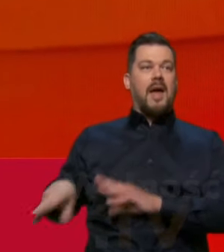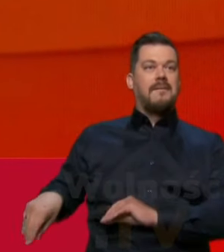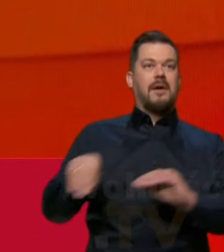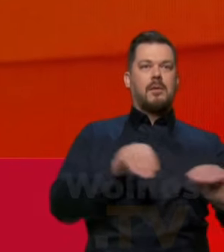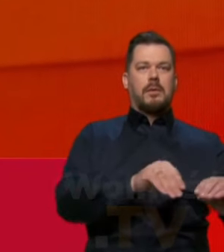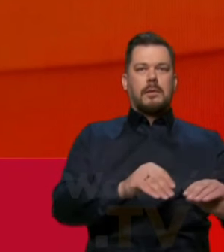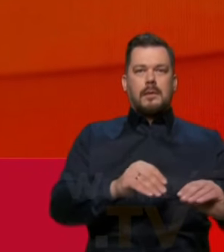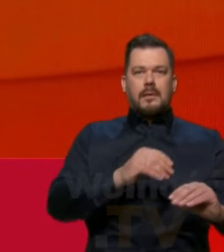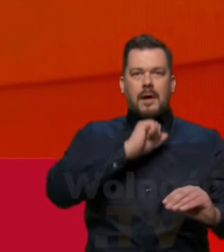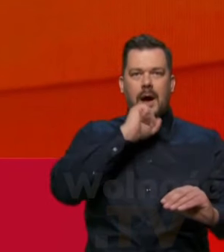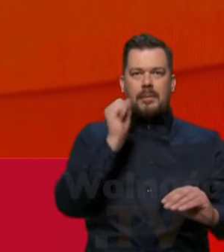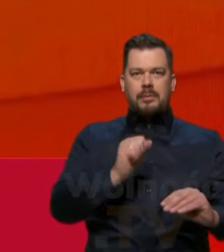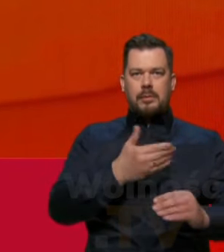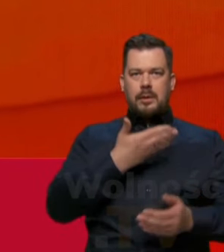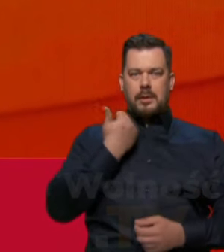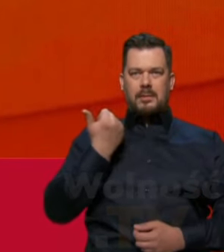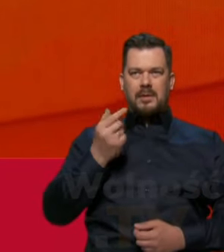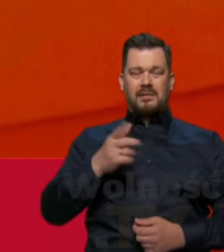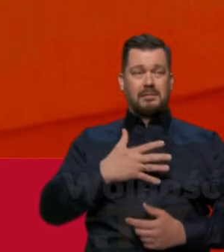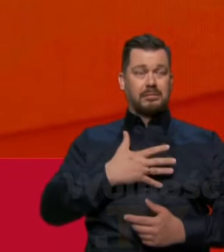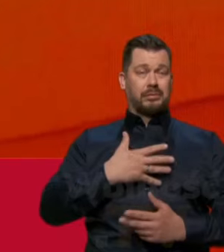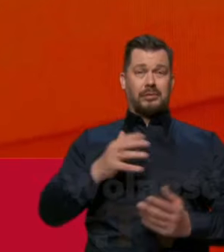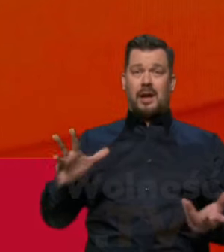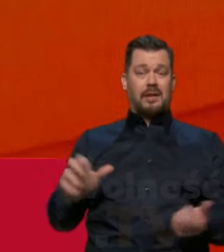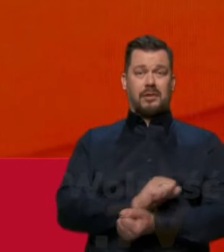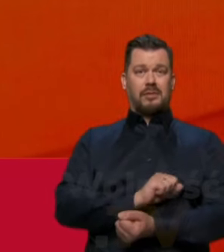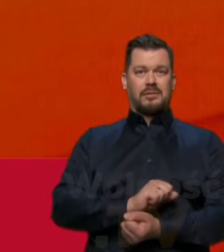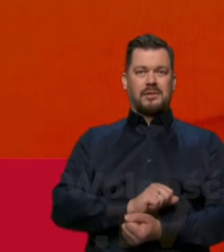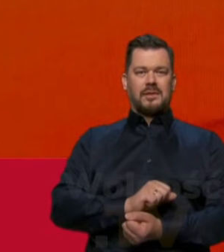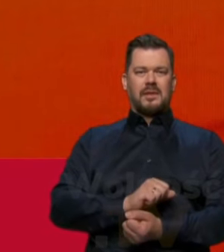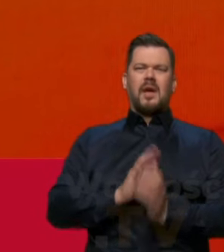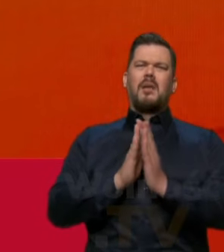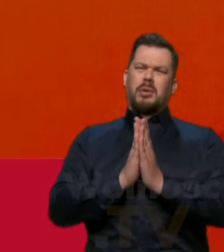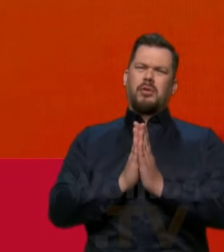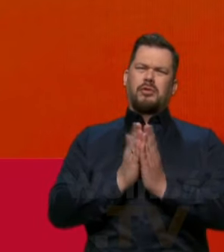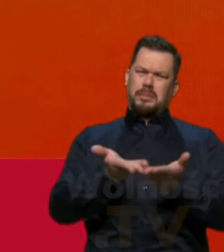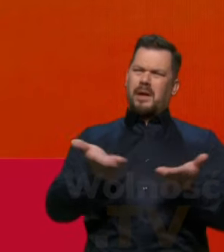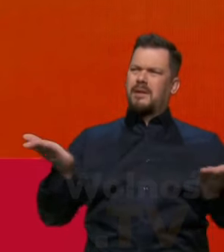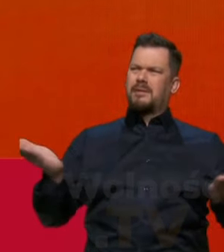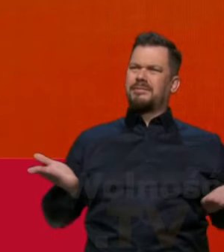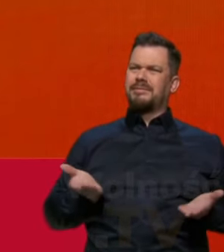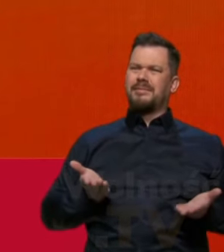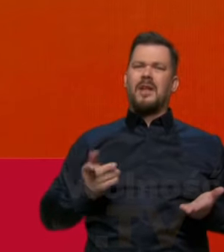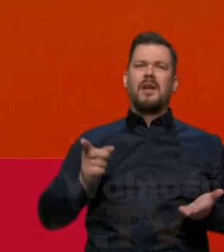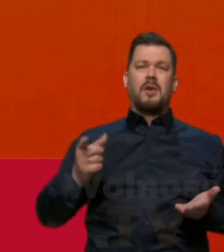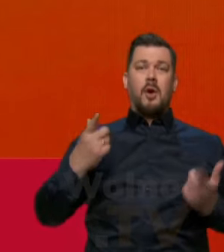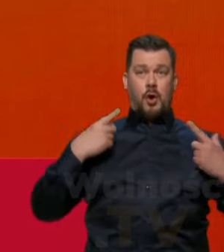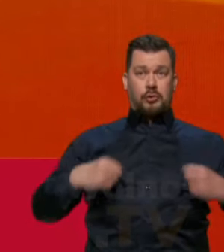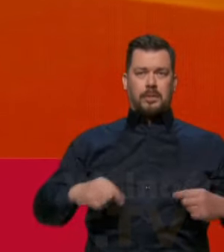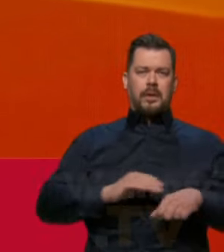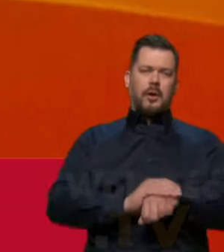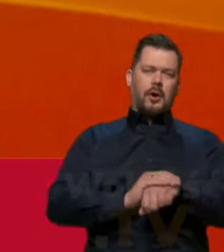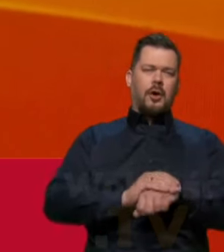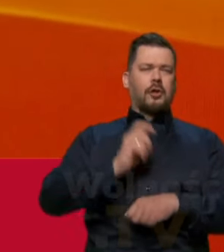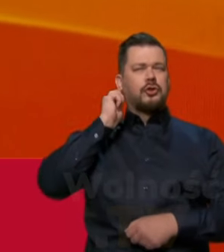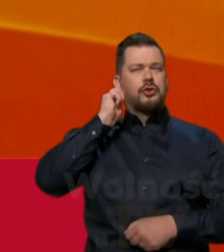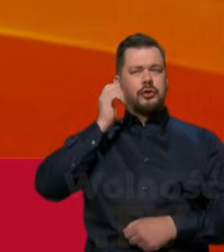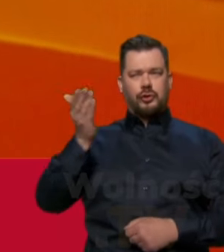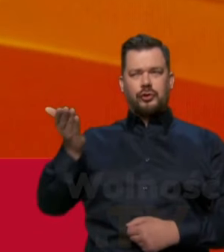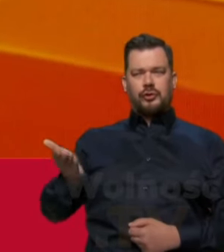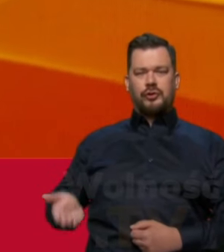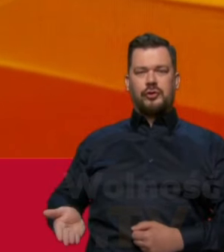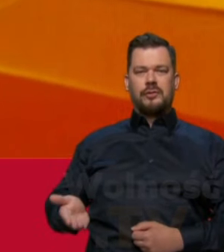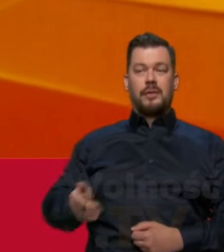Warszawy. To wszystko jest przerażające i prosiłbym, żeby moi tutaj koledzy i